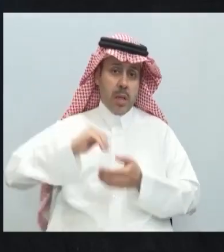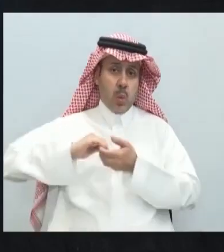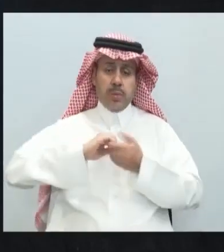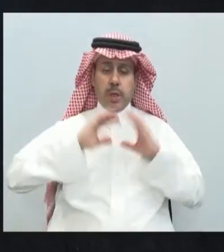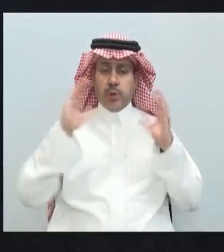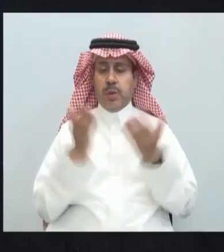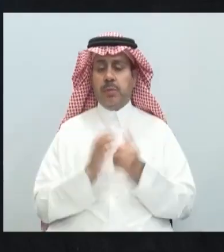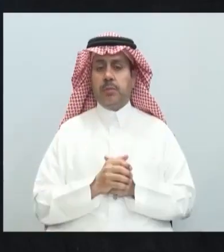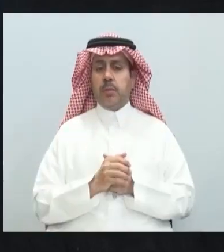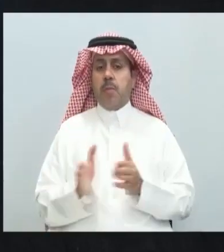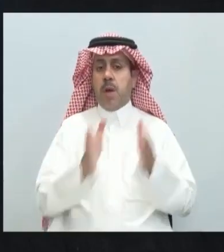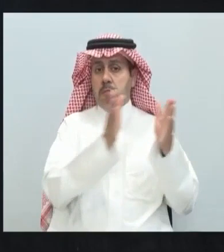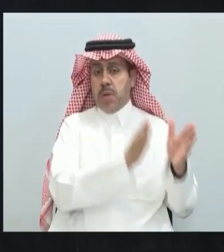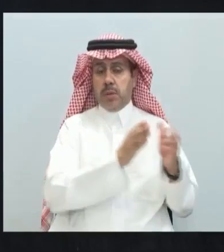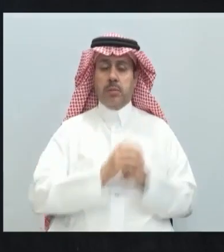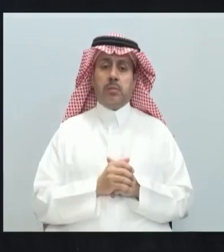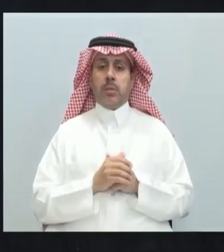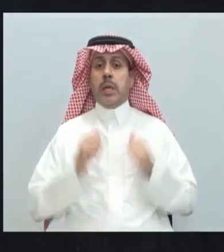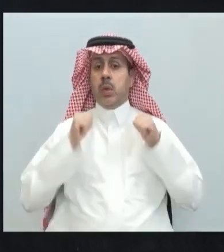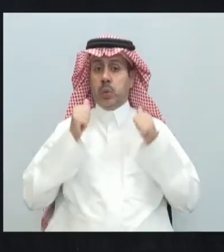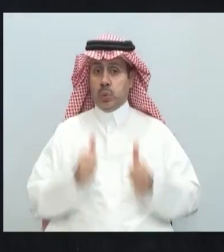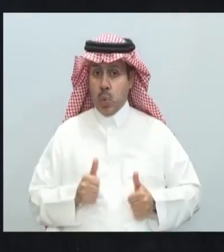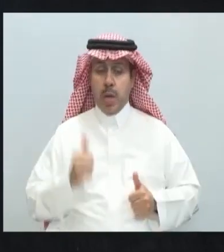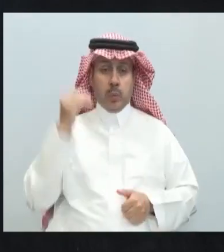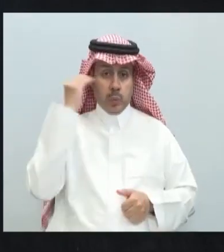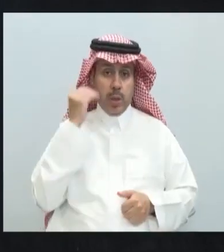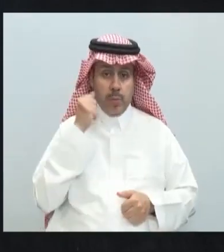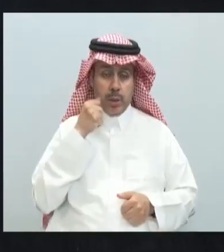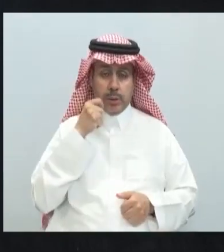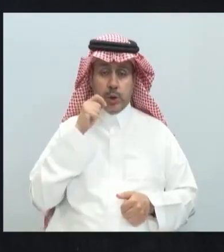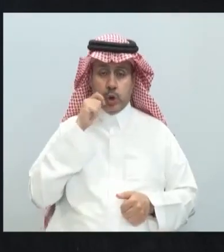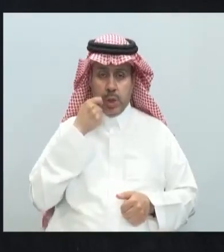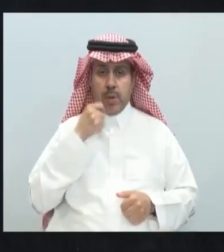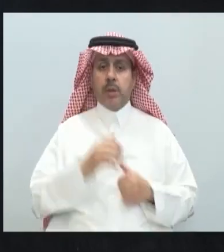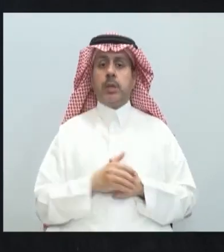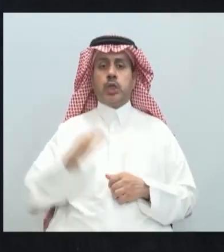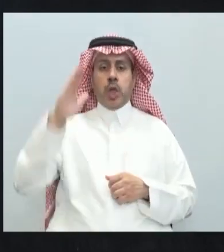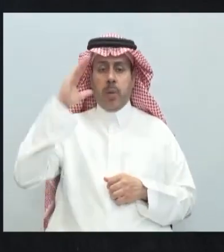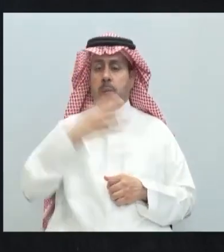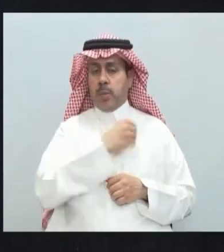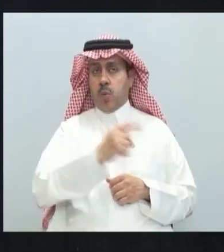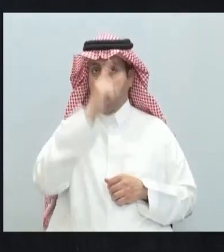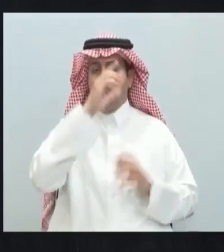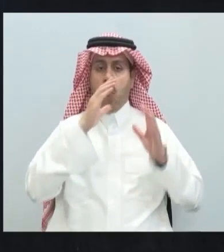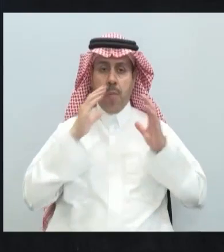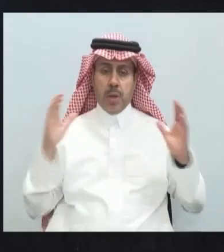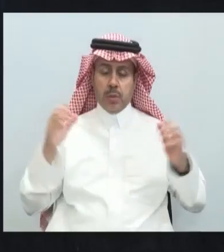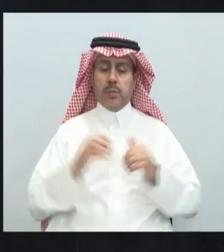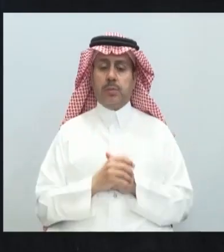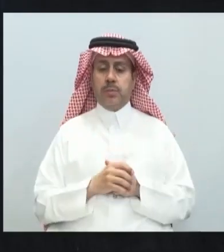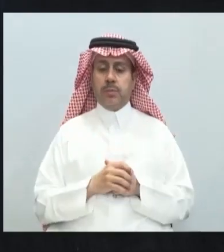اجمعين اما بعد ايها الطلاب والطالبات سلام الله عليكم ورحمته وبركاته وحياكم الله تعالى